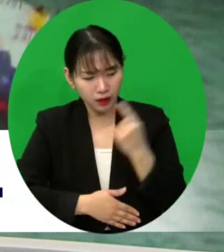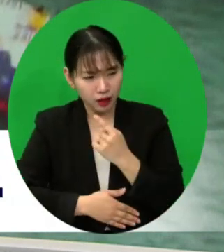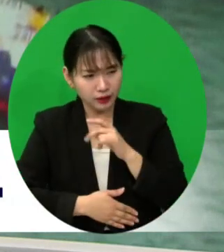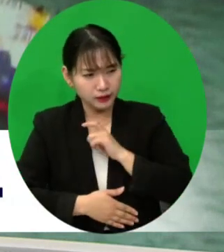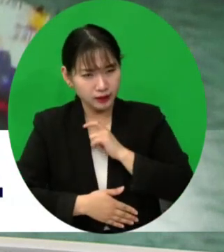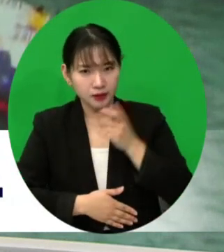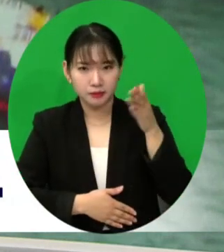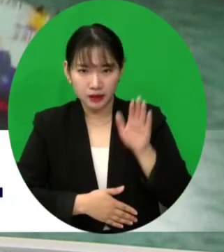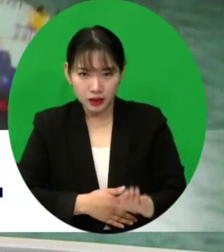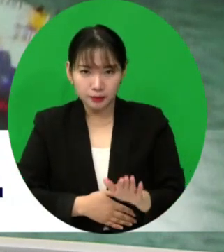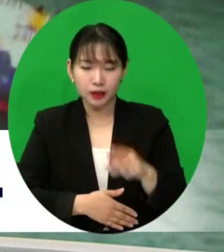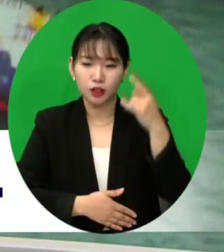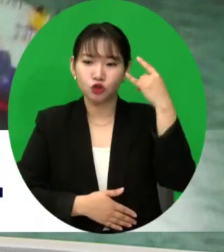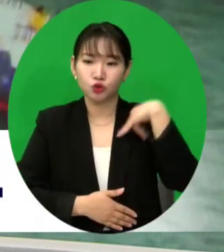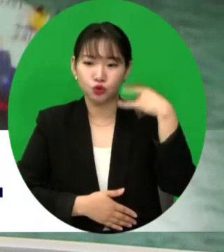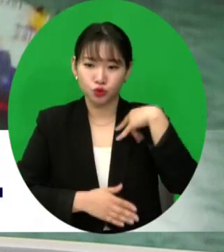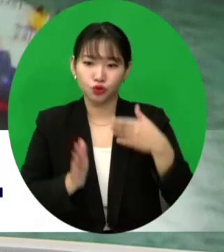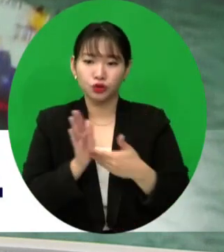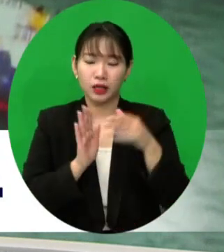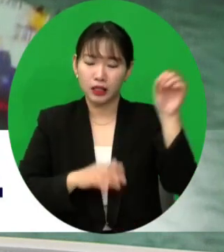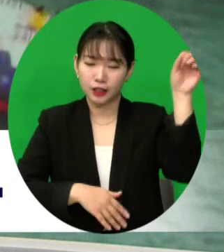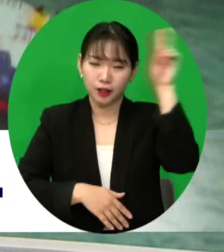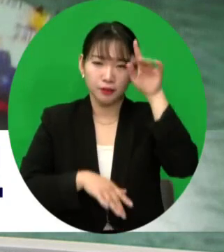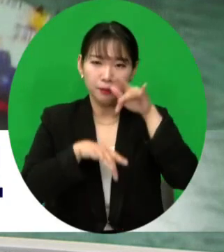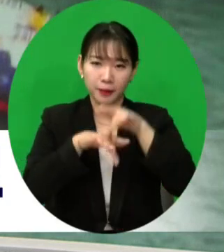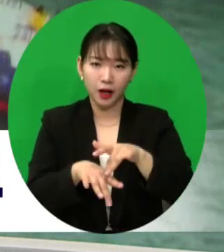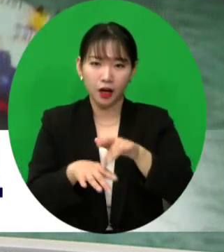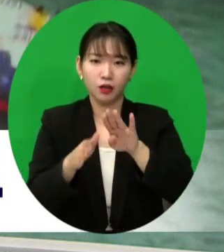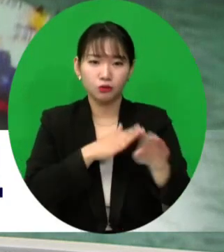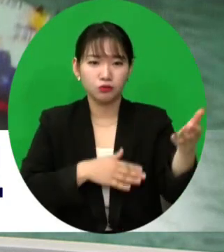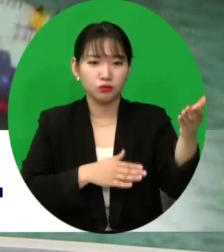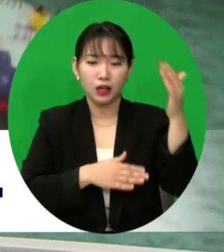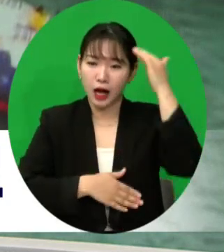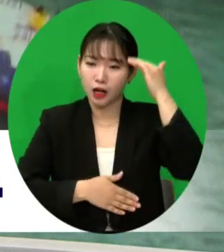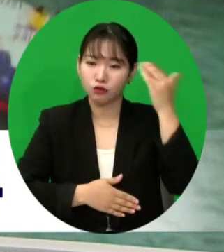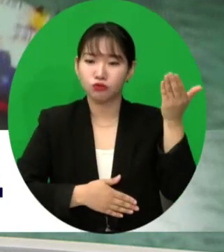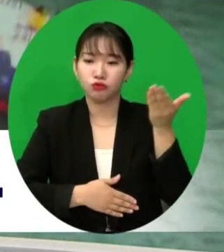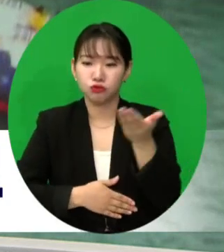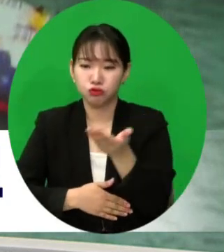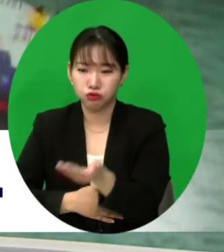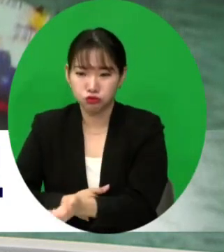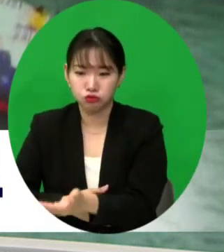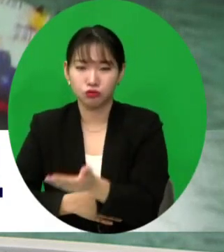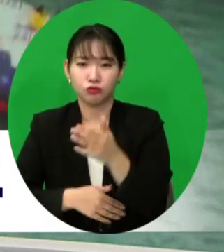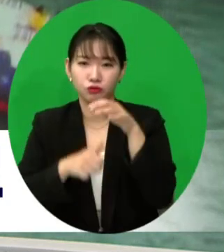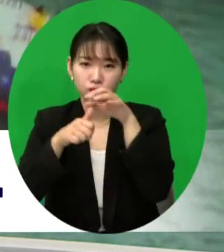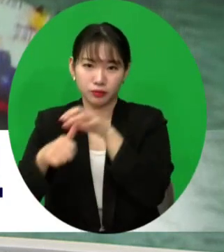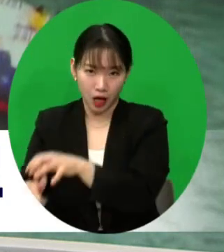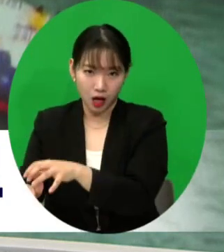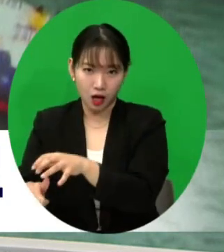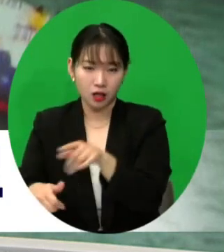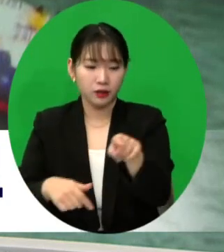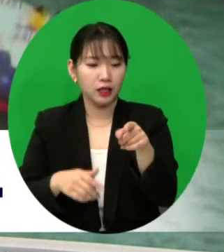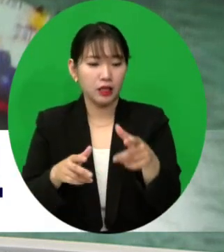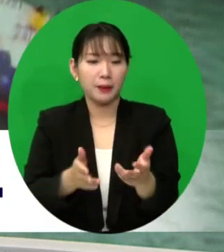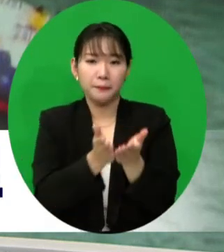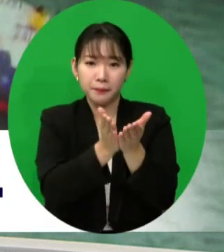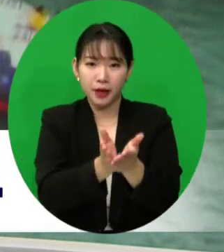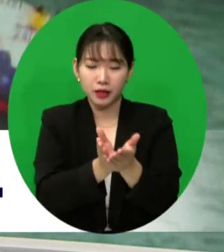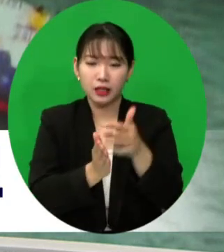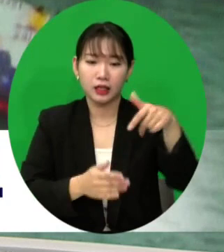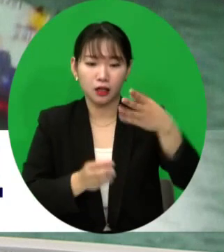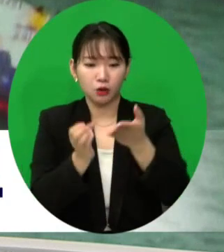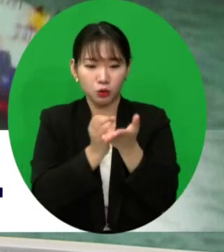중국 항구에서 갑자기 사라진 뒤 떠내려온 것으로 확인됐습니다. 그런데 이 화물선은 가구도 인근 해상에 며칠